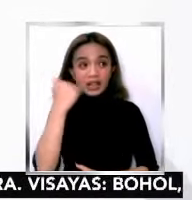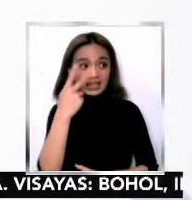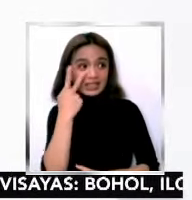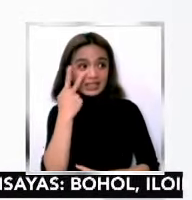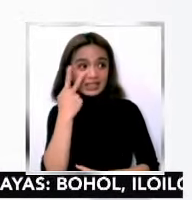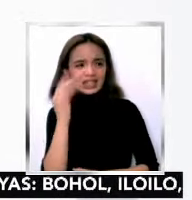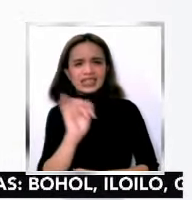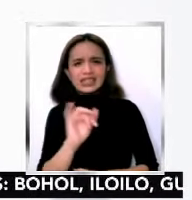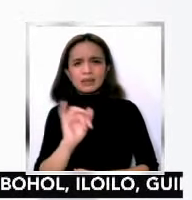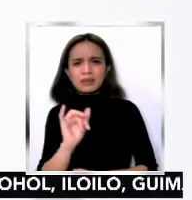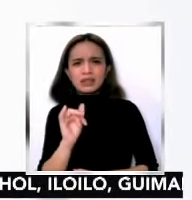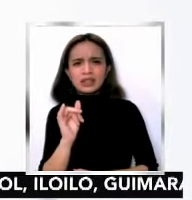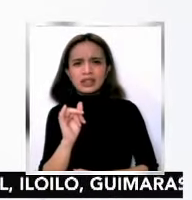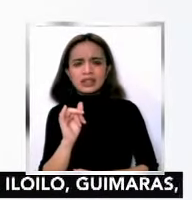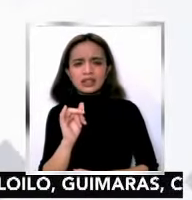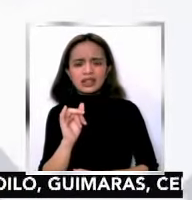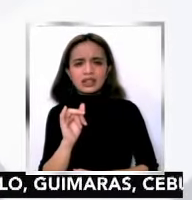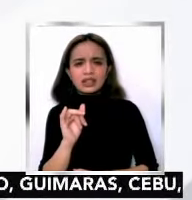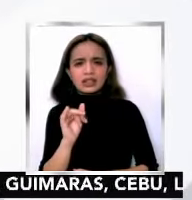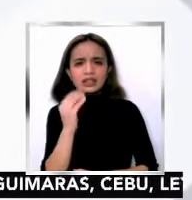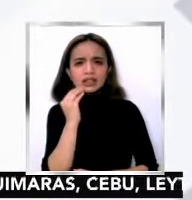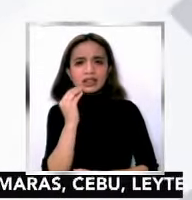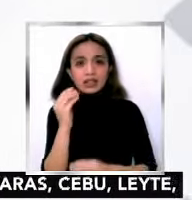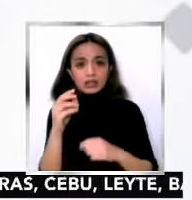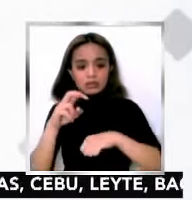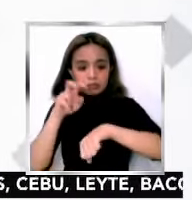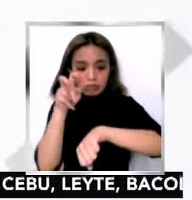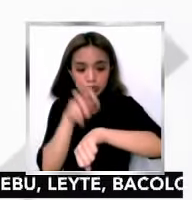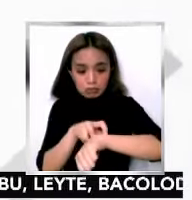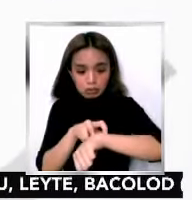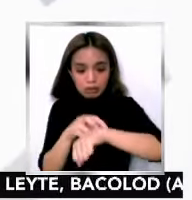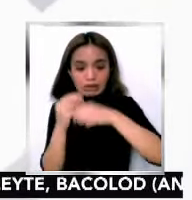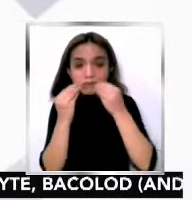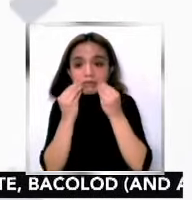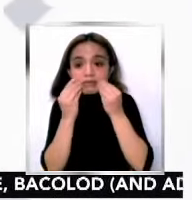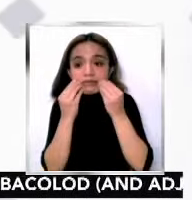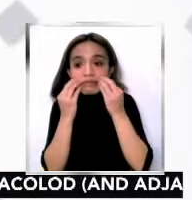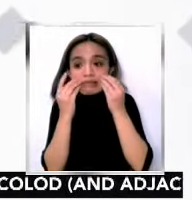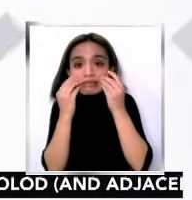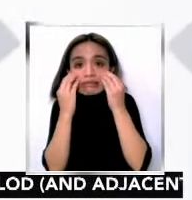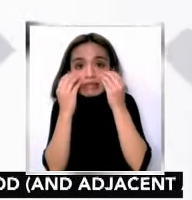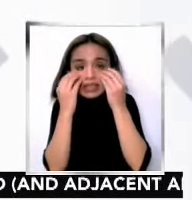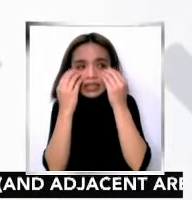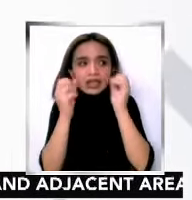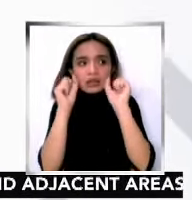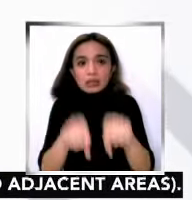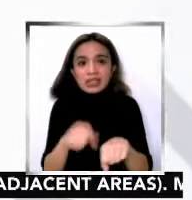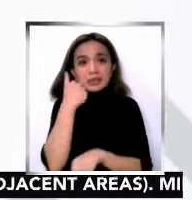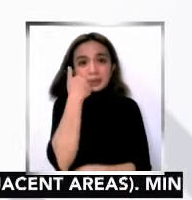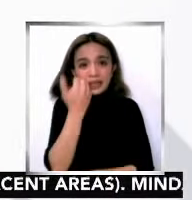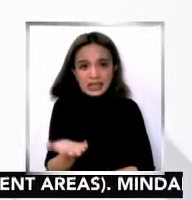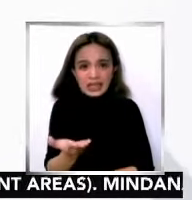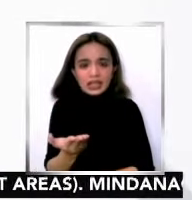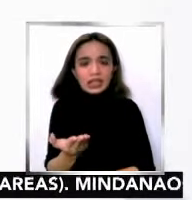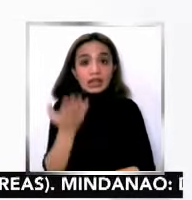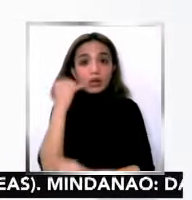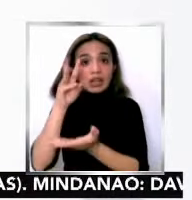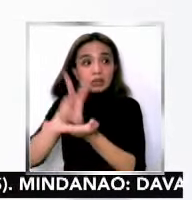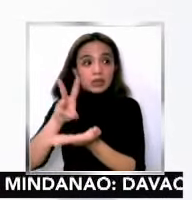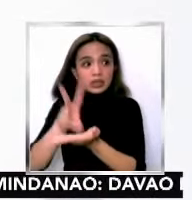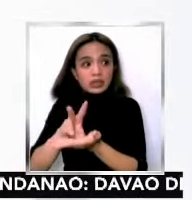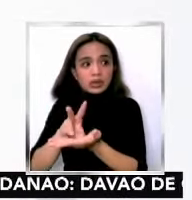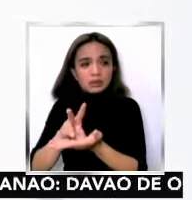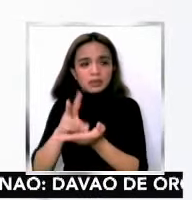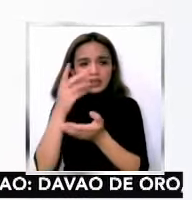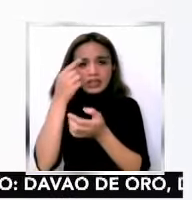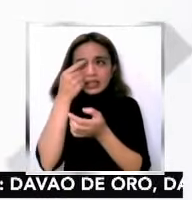kinain na rin ang balat at buto. Pwedeng ikakamatay. Ang location kasi niya, nandun siya sa pinakamasela na parte